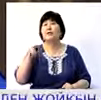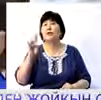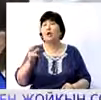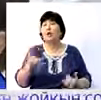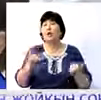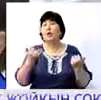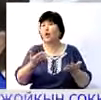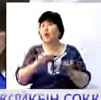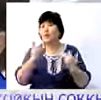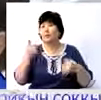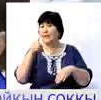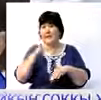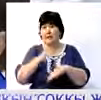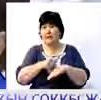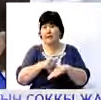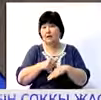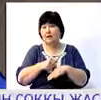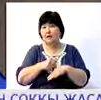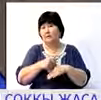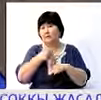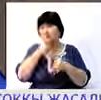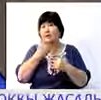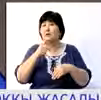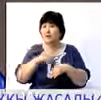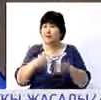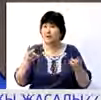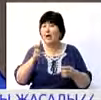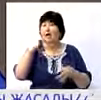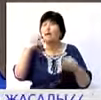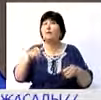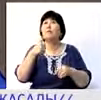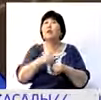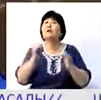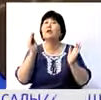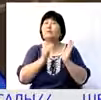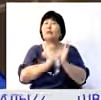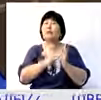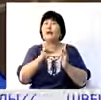құрметтемеу сезімін жол бере алмаймыз. Егемендігіміздің